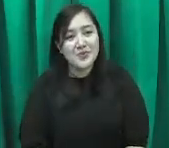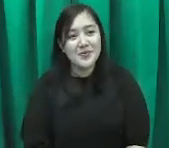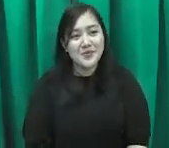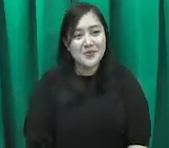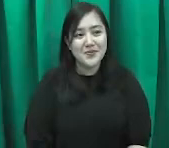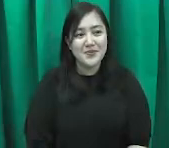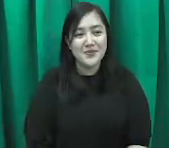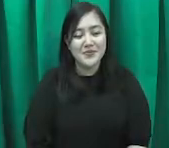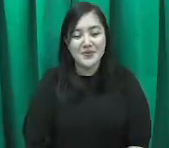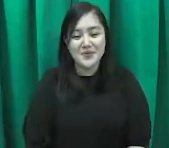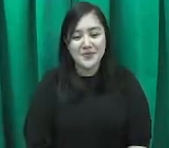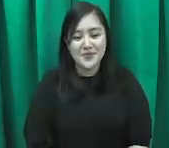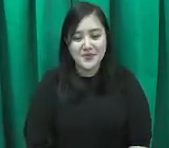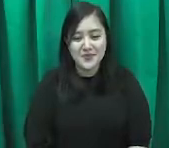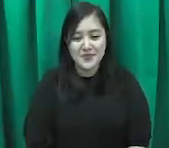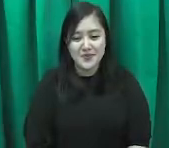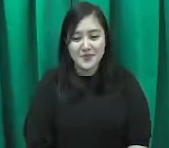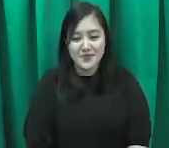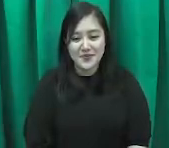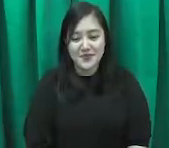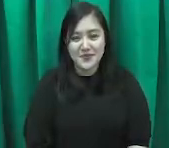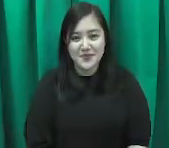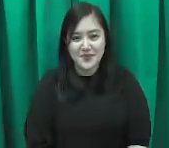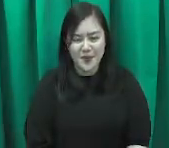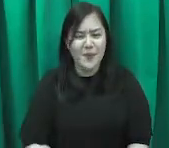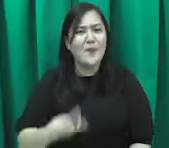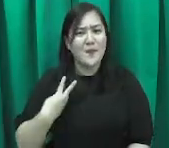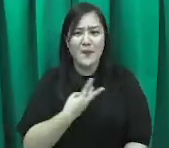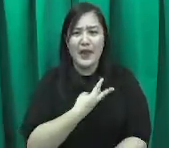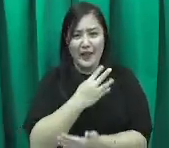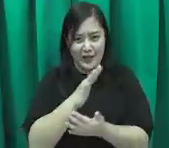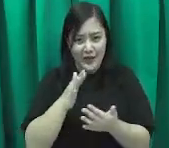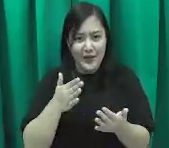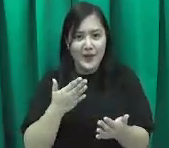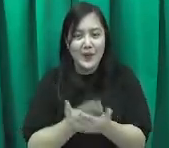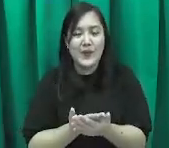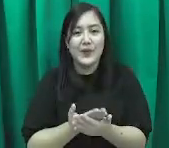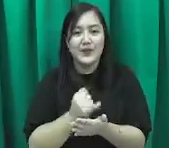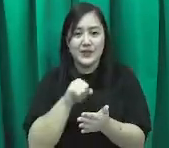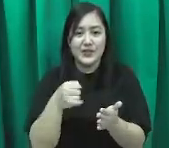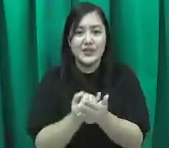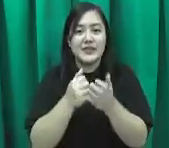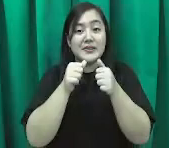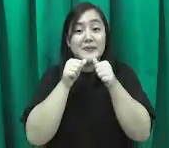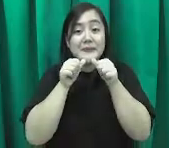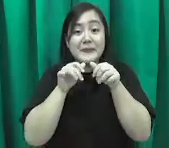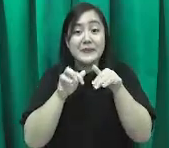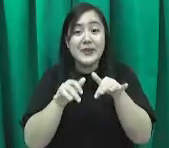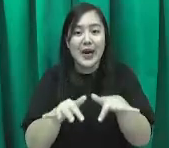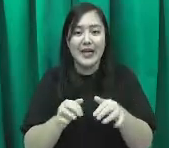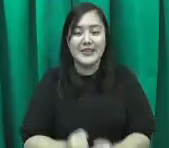Akala ko si Brother Lamcel. Lahat kami, isa miracle. Oh. Nababaitan talaga si Odette sa amin. Yeah.